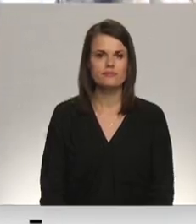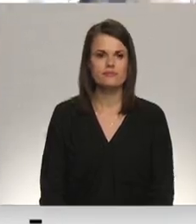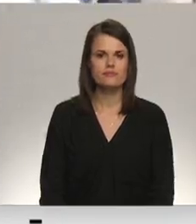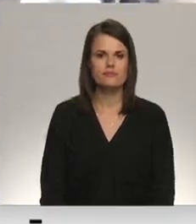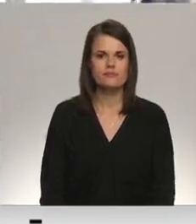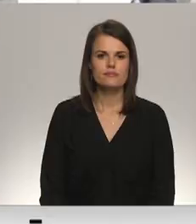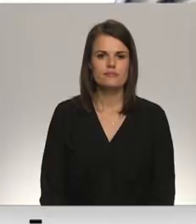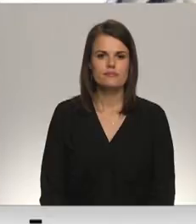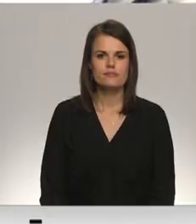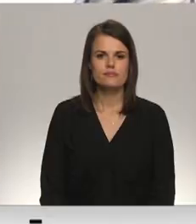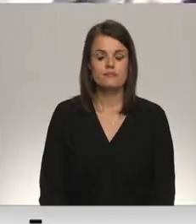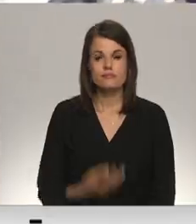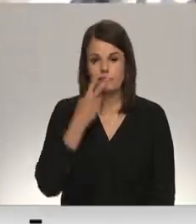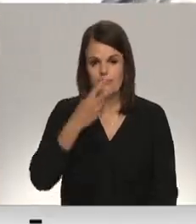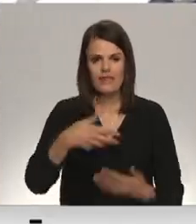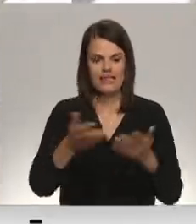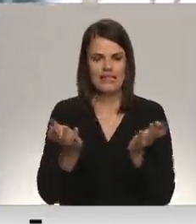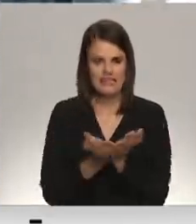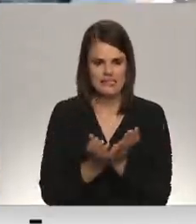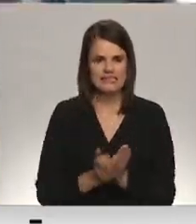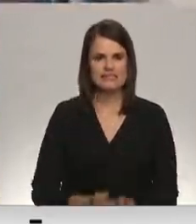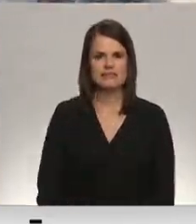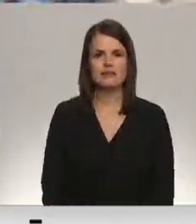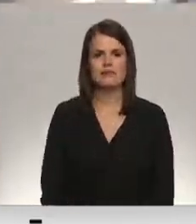Kur ir pati līgzda.